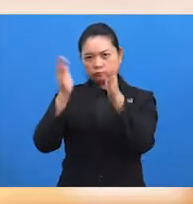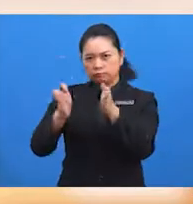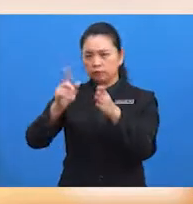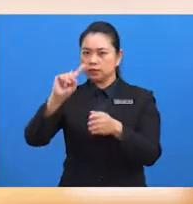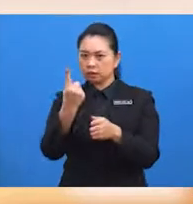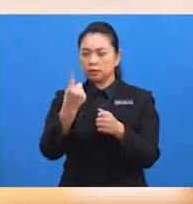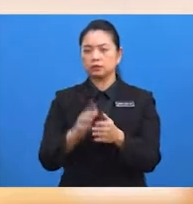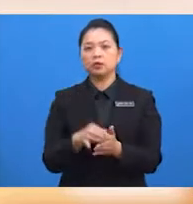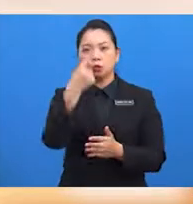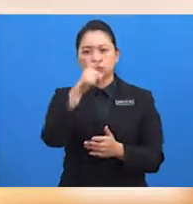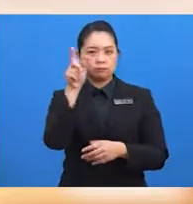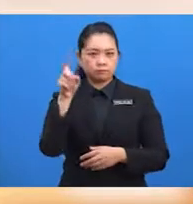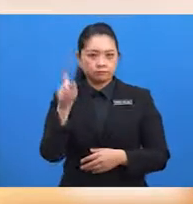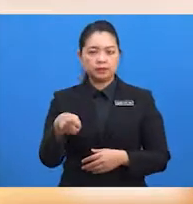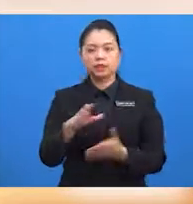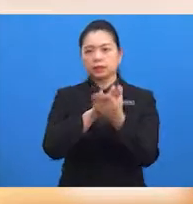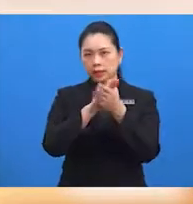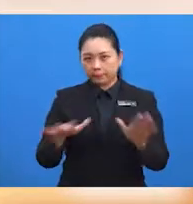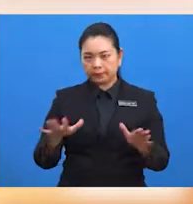keselamatan pekerjanya